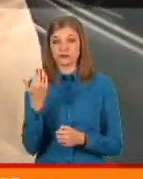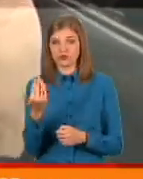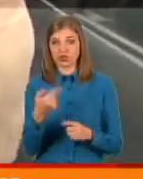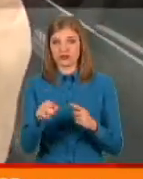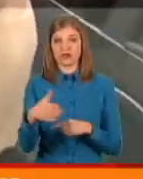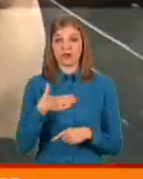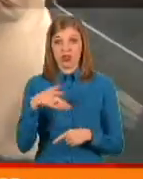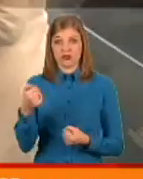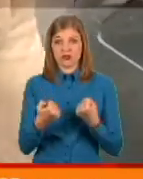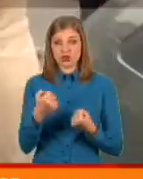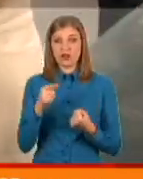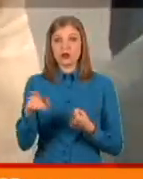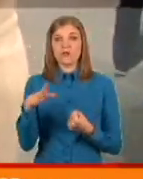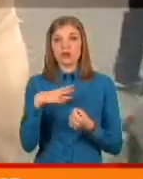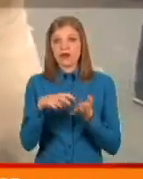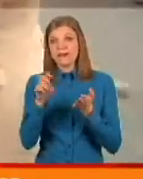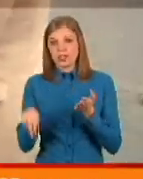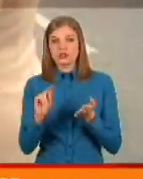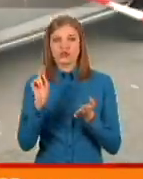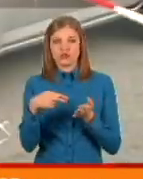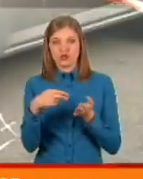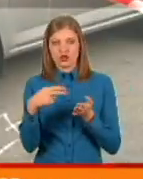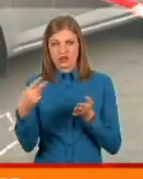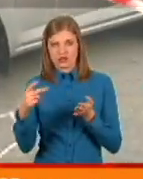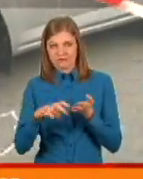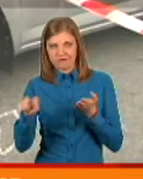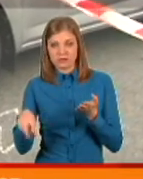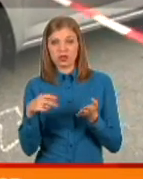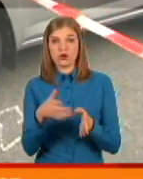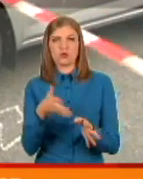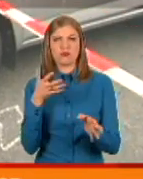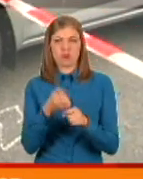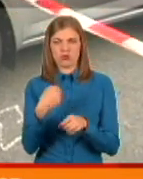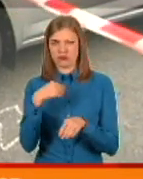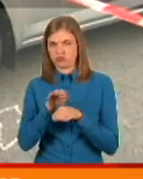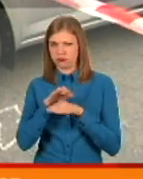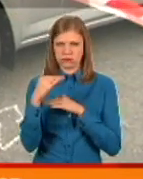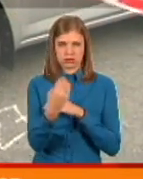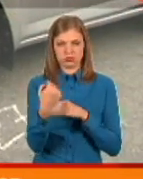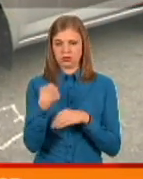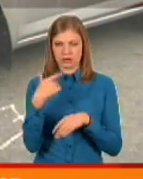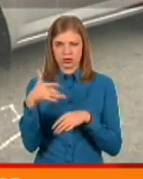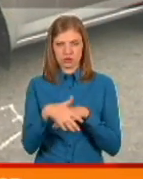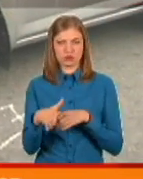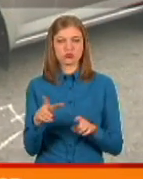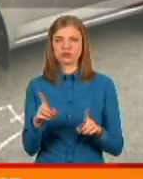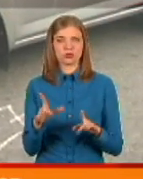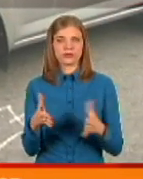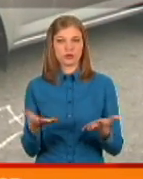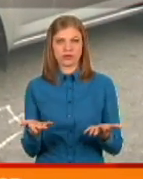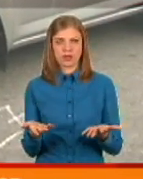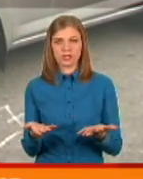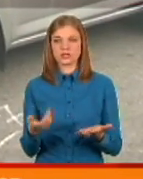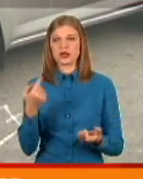Це наша. Ми там вилазили через пасажирське. Просто поштовх нас розвертає. Я не зразу зрозуміла, що